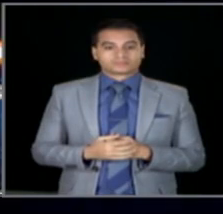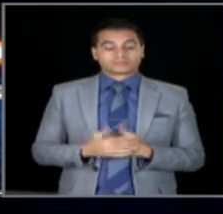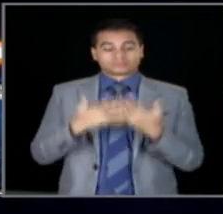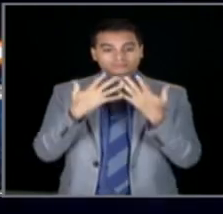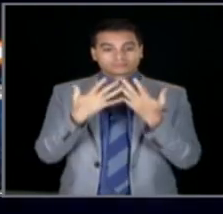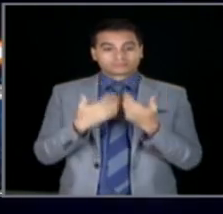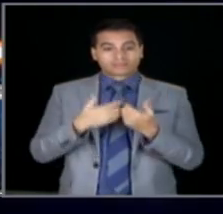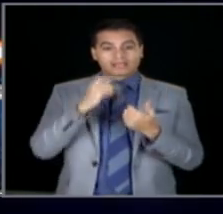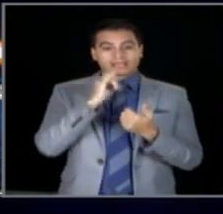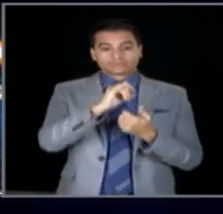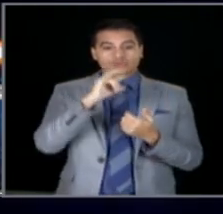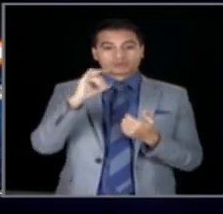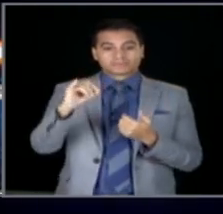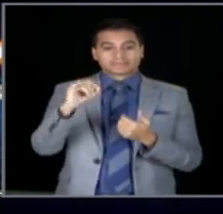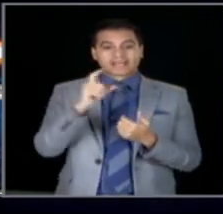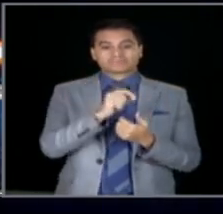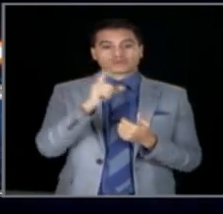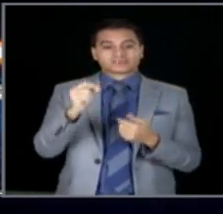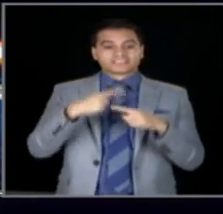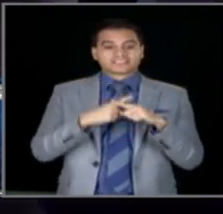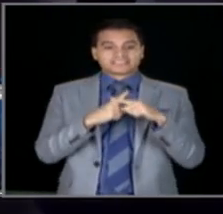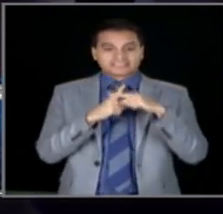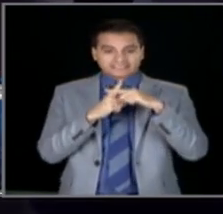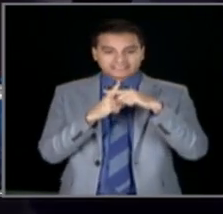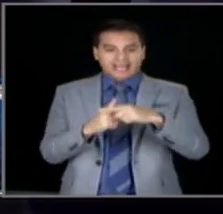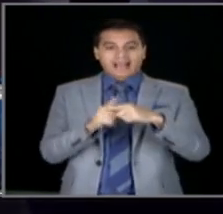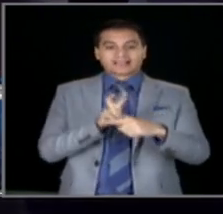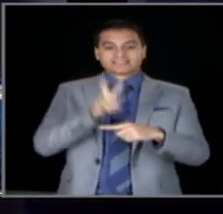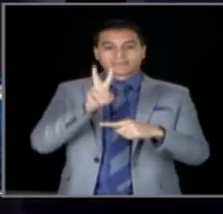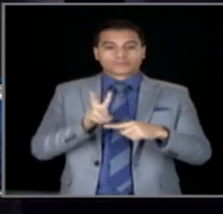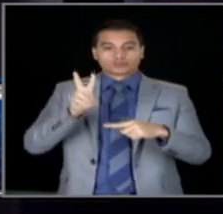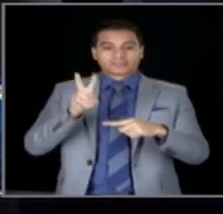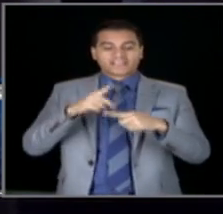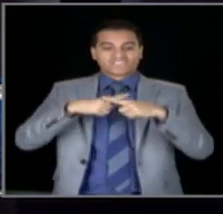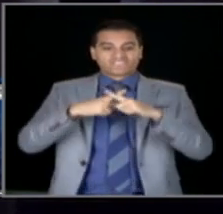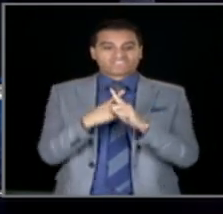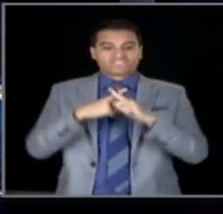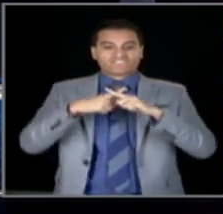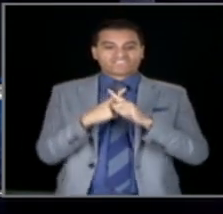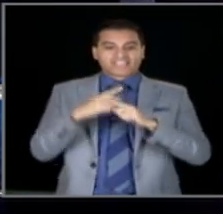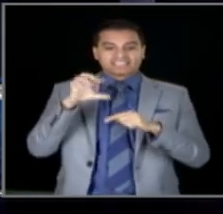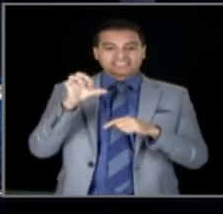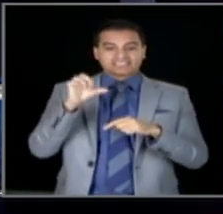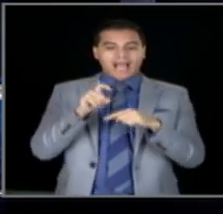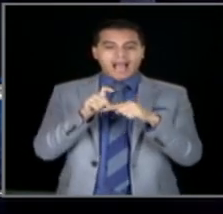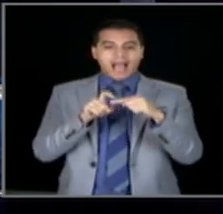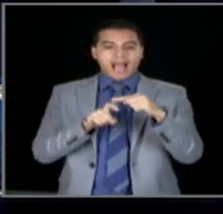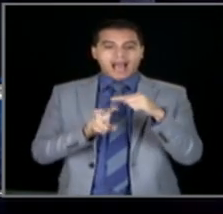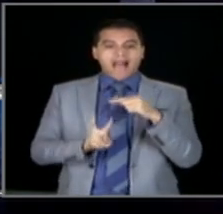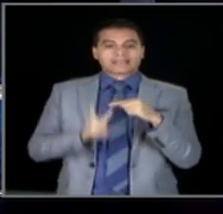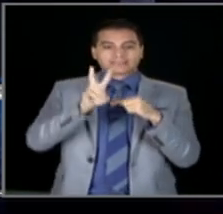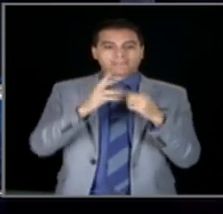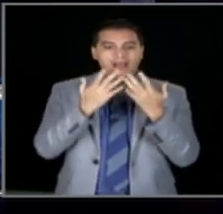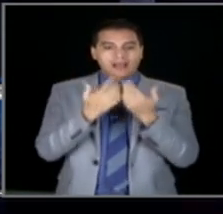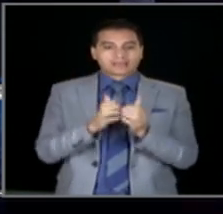حل المسألة الآتية: 55 زائد 77 في 9